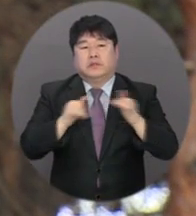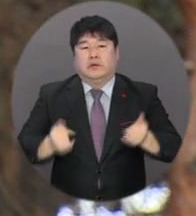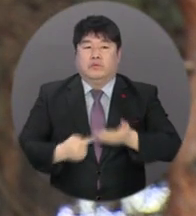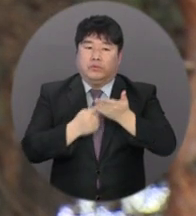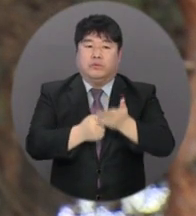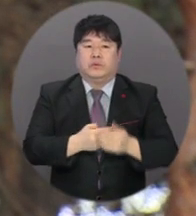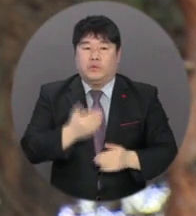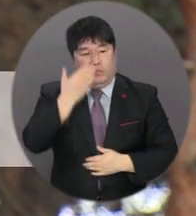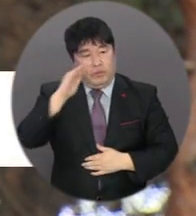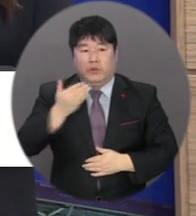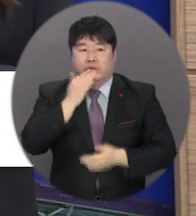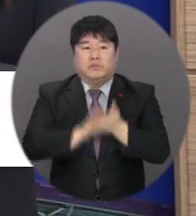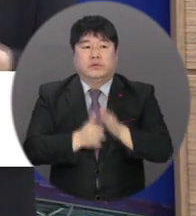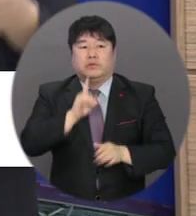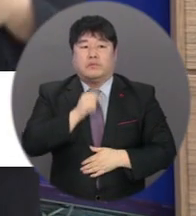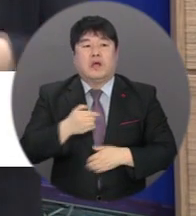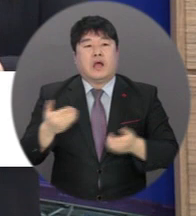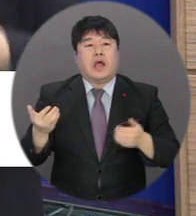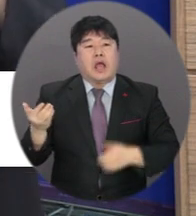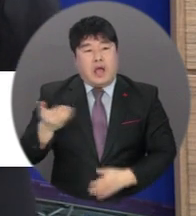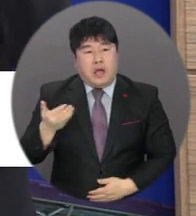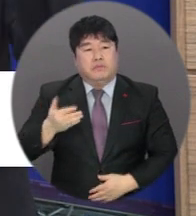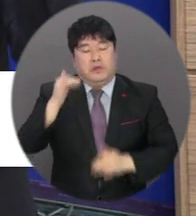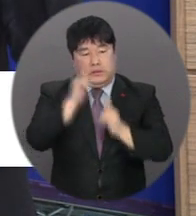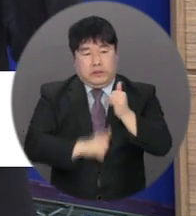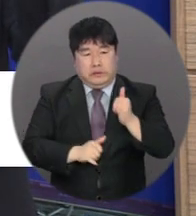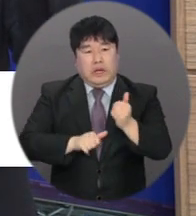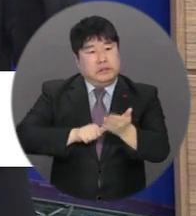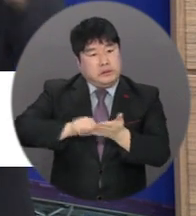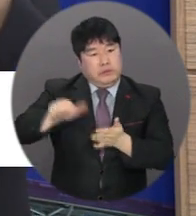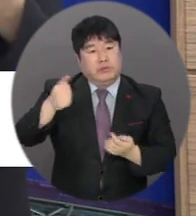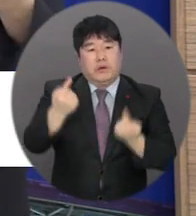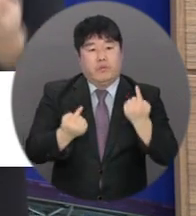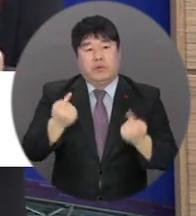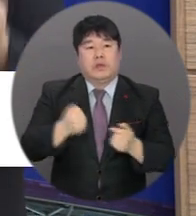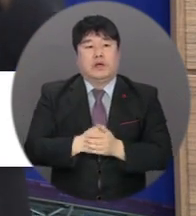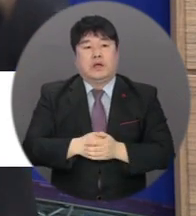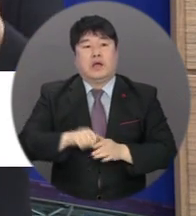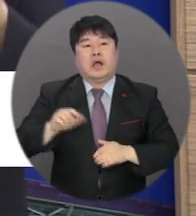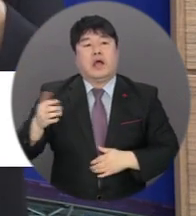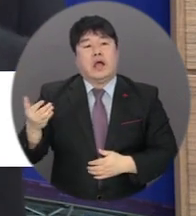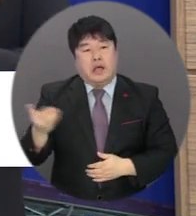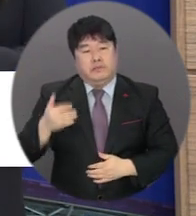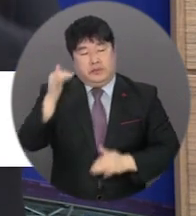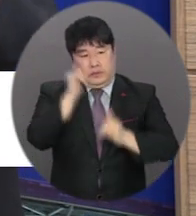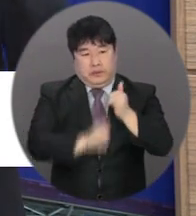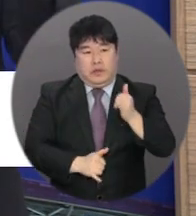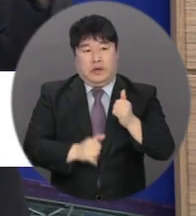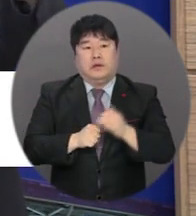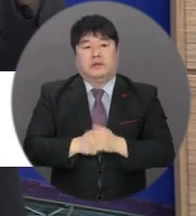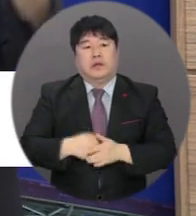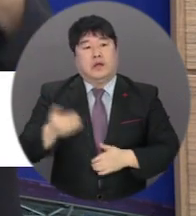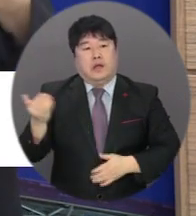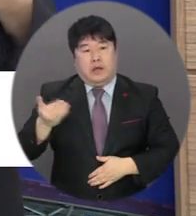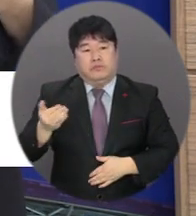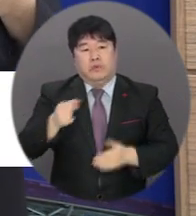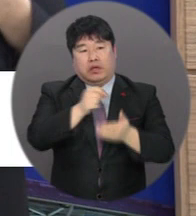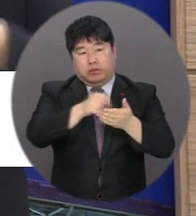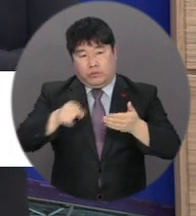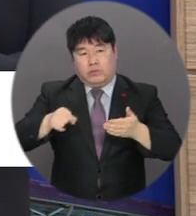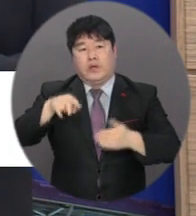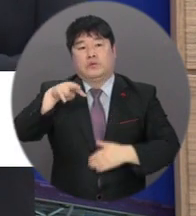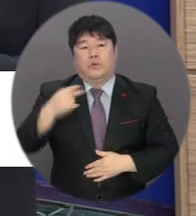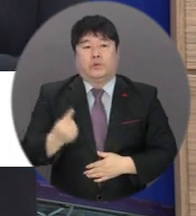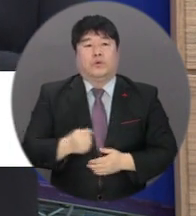덧붙였습니다. 아픈 역사를 지우기보다는 아픈 역사를 아프게 기록하는